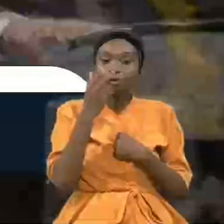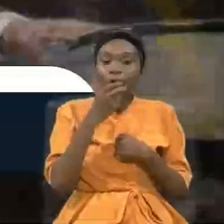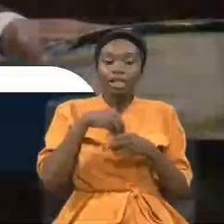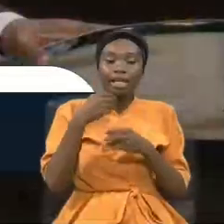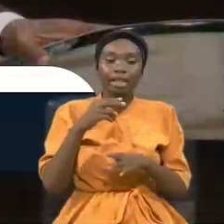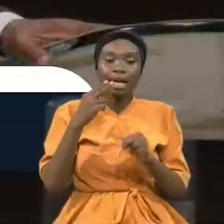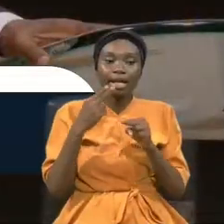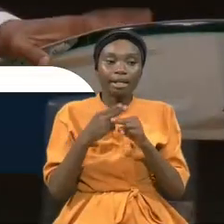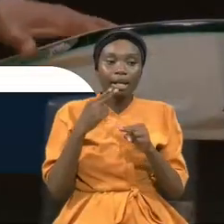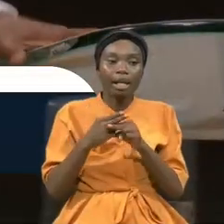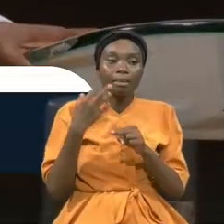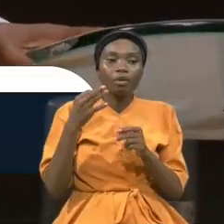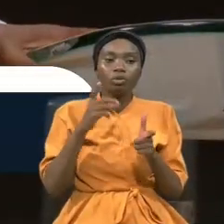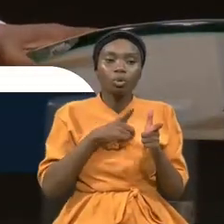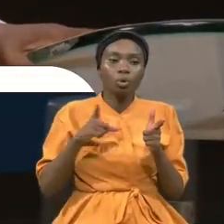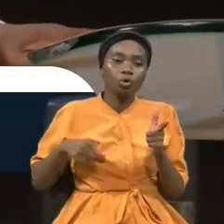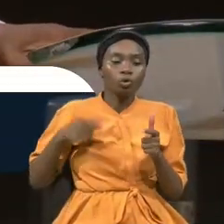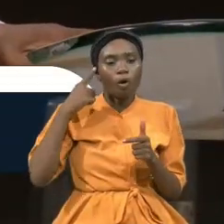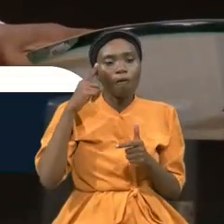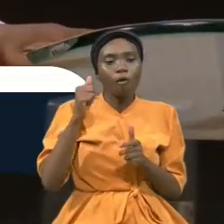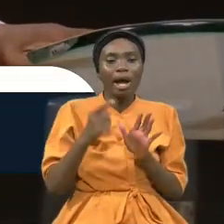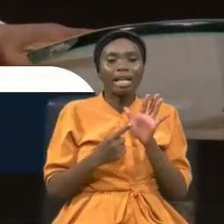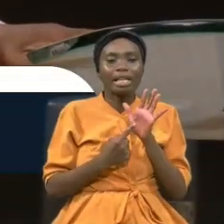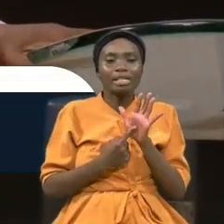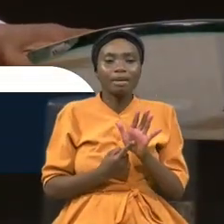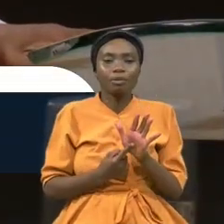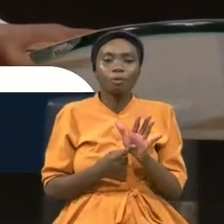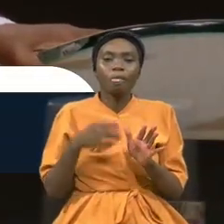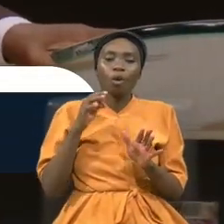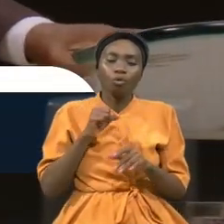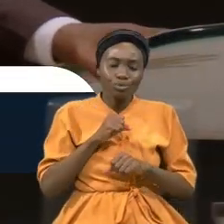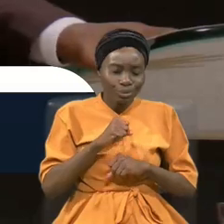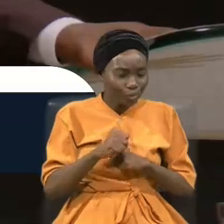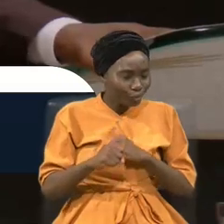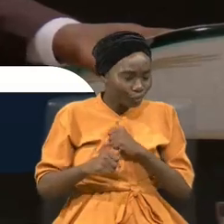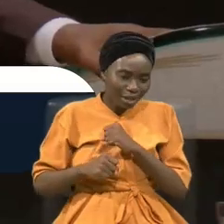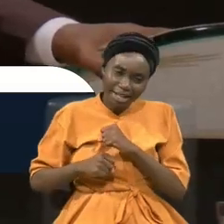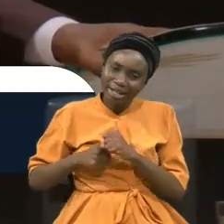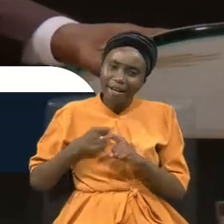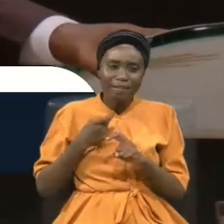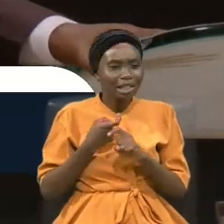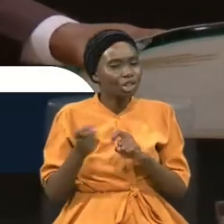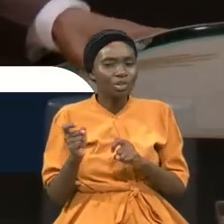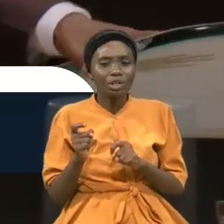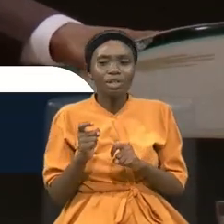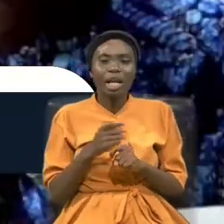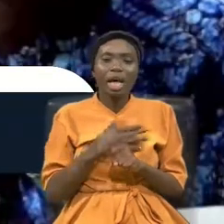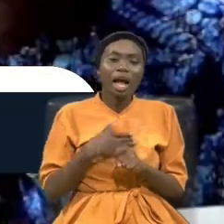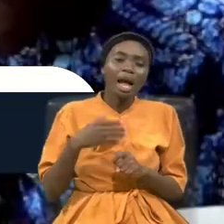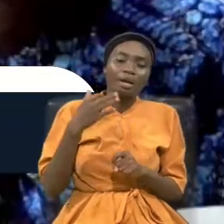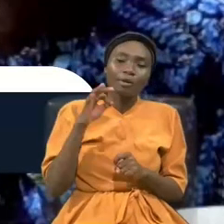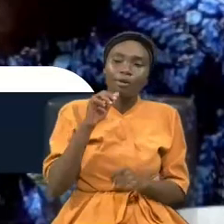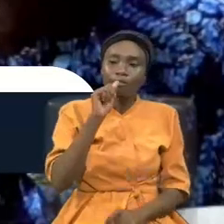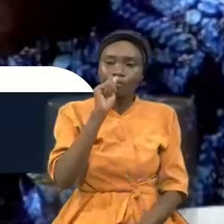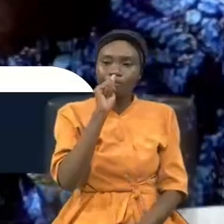patience les prophètes qui ont parlé au nom du Seigneur. Prenez mes frères pour